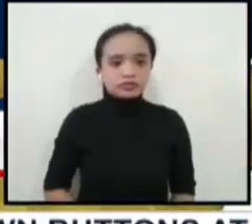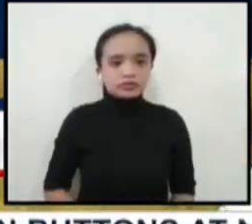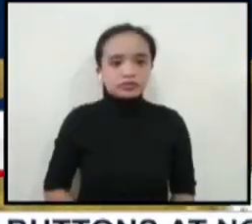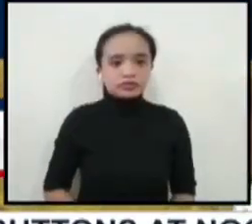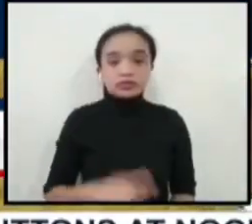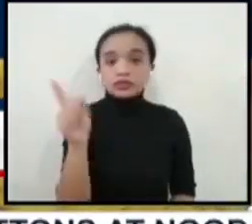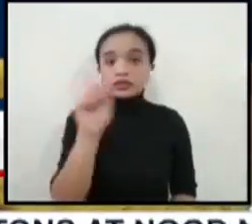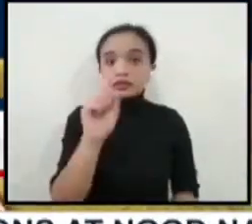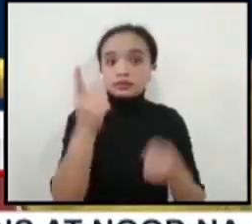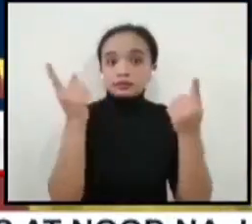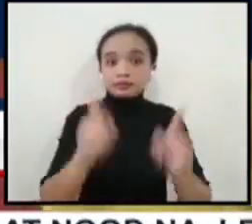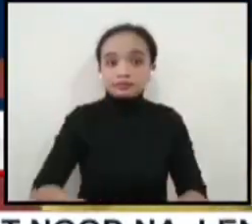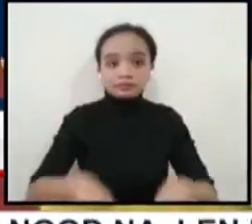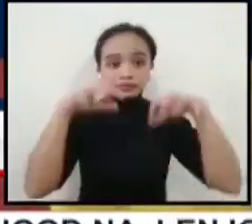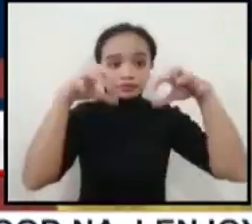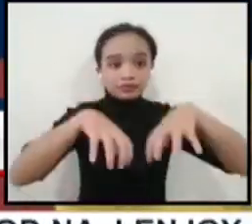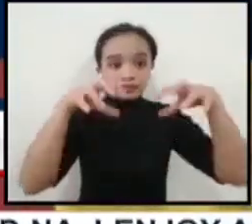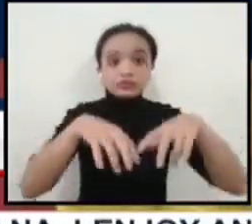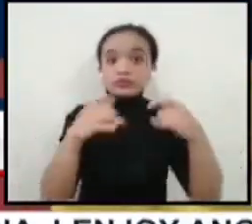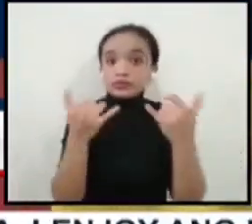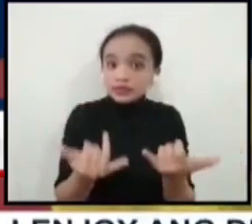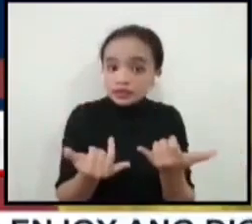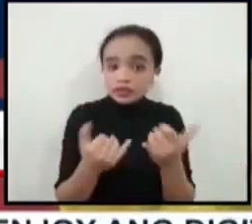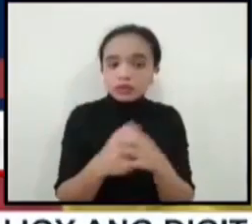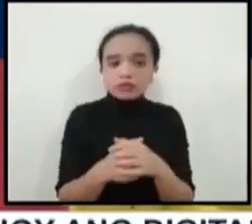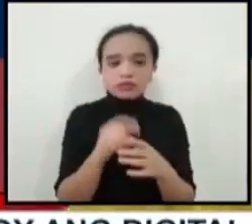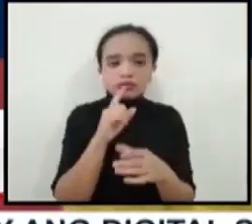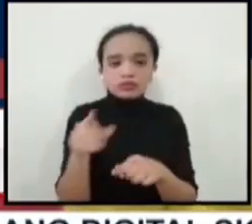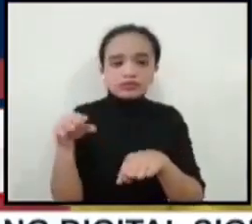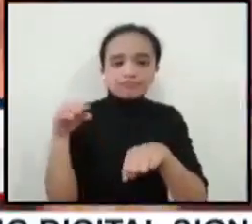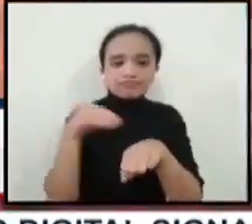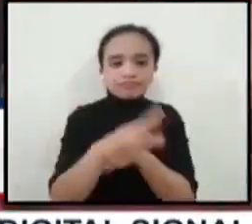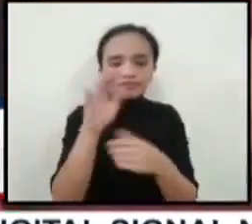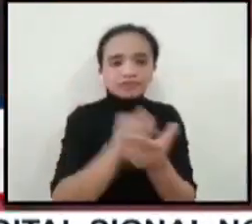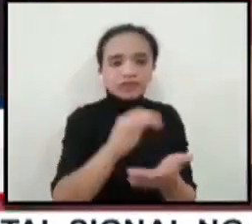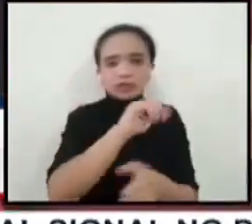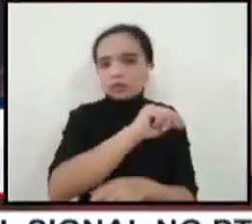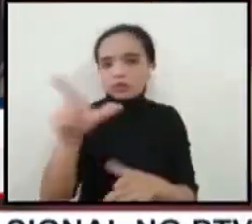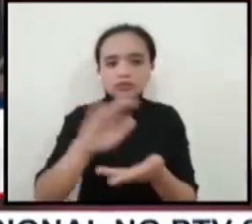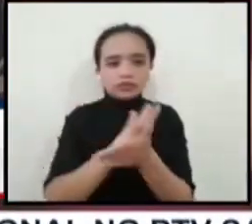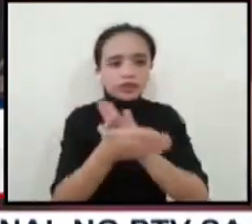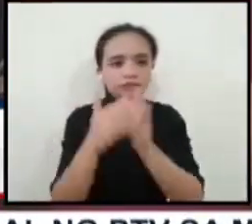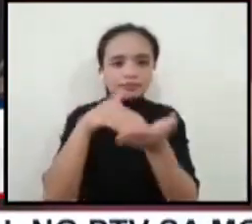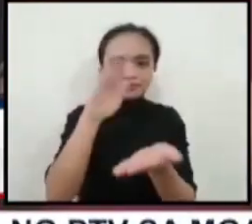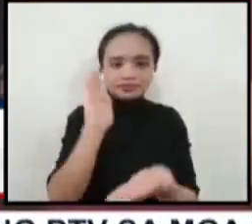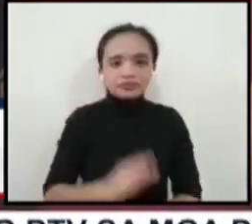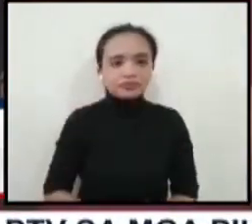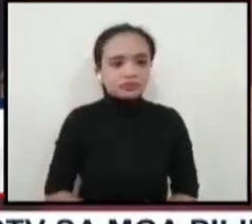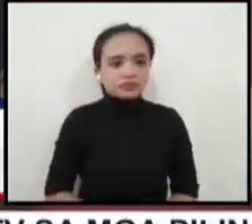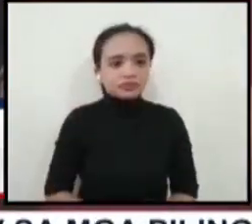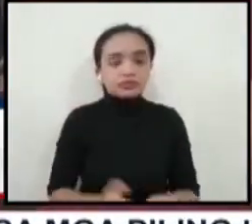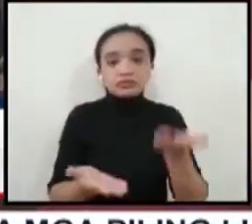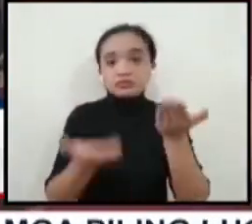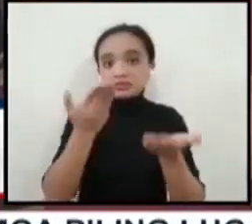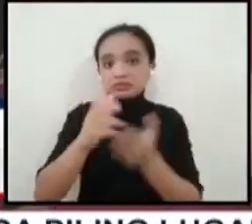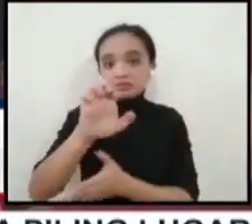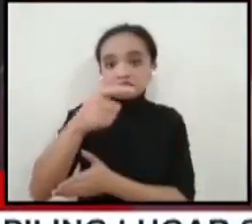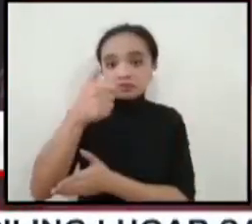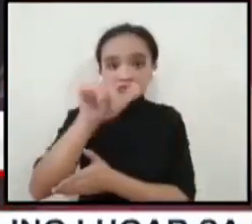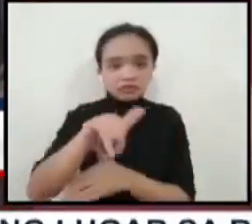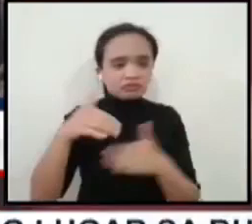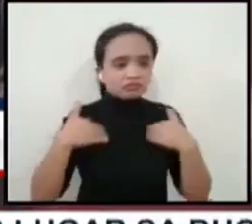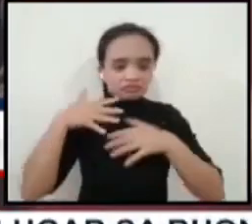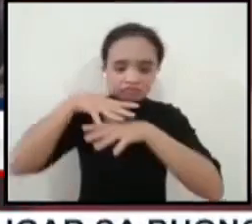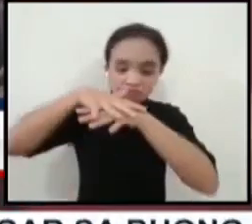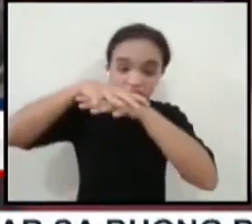tata, sir. Ti gulay tawot na piktaran, so ang inmi na amin. Baka doon sa Egay, may na-landslide, hindi